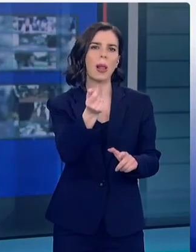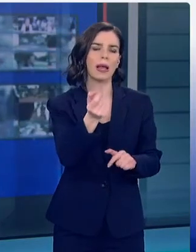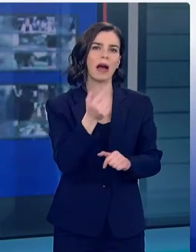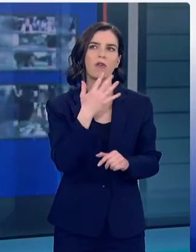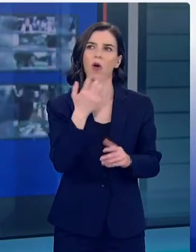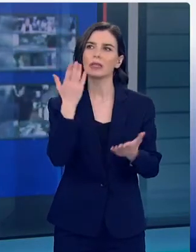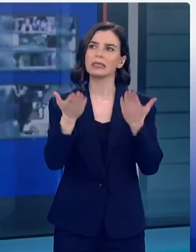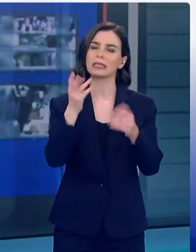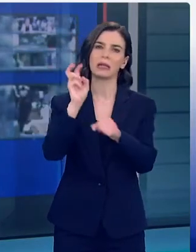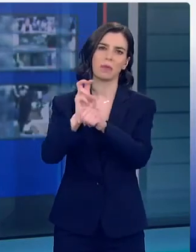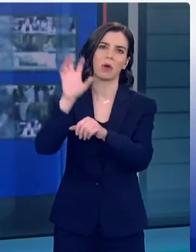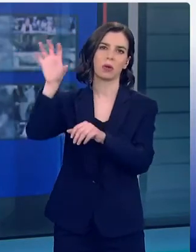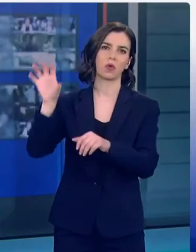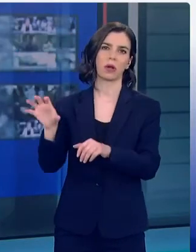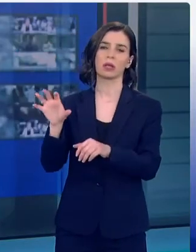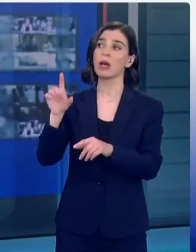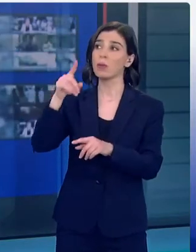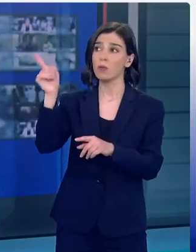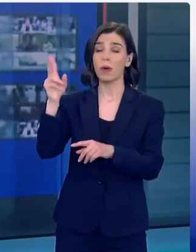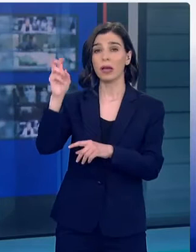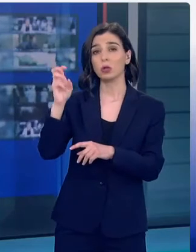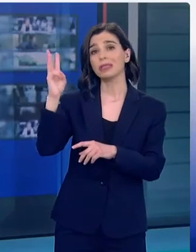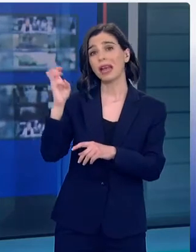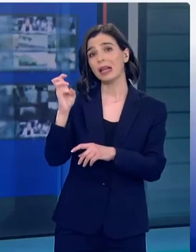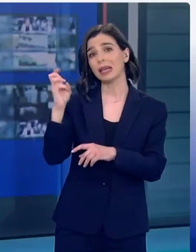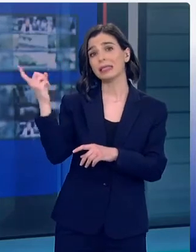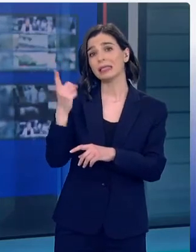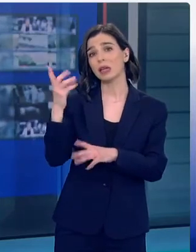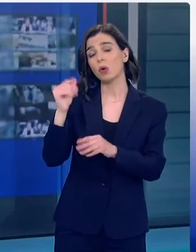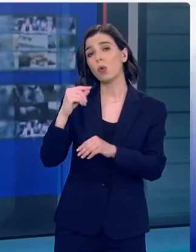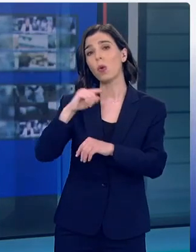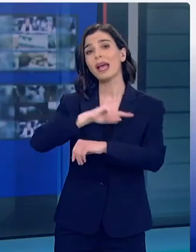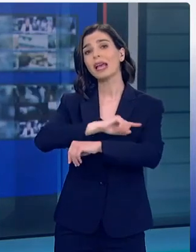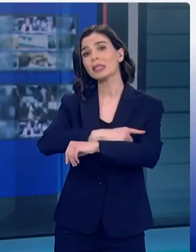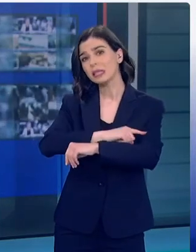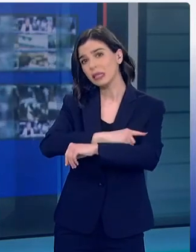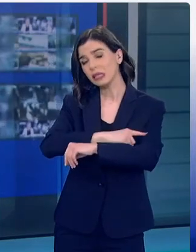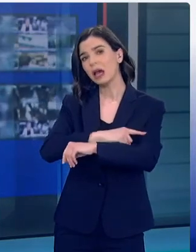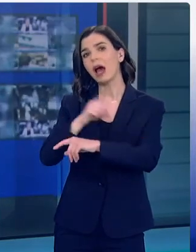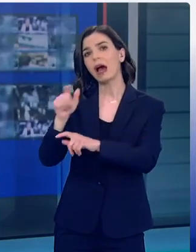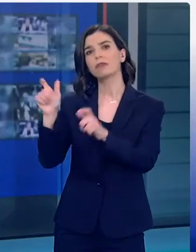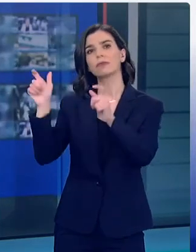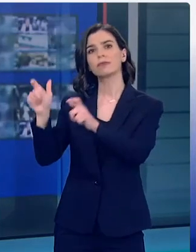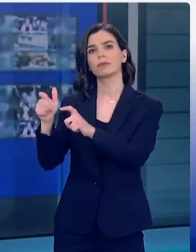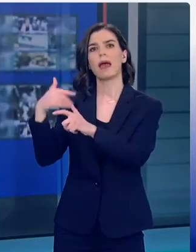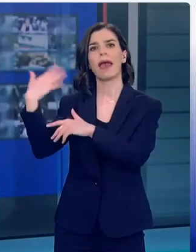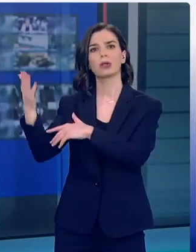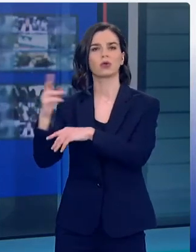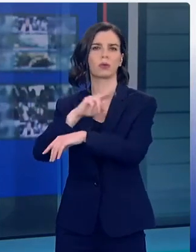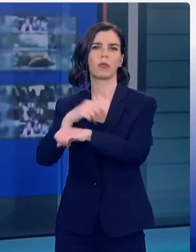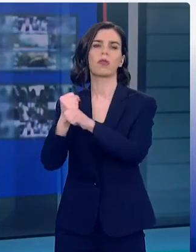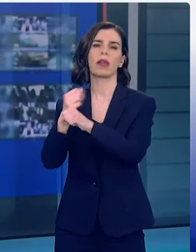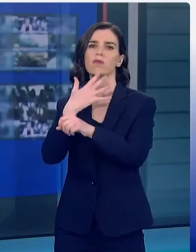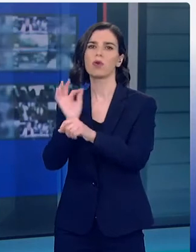τι γίνεται σε άλλες χώρες όπου το 20, 30 και 40% του ιατρικού και λοιπού προσωπικού είναι εκτός νοσοκομείων λόγω